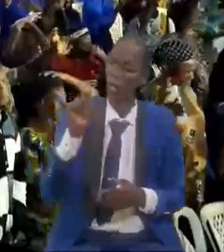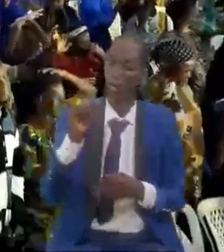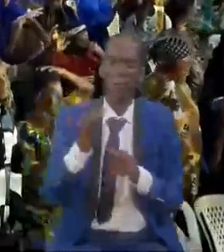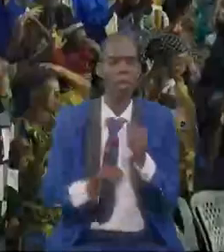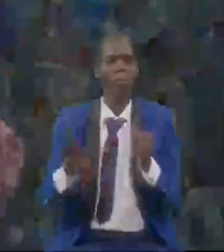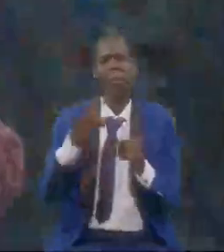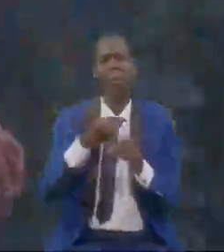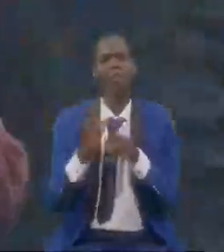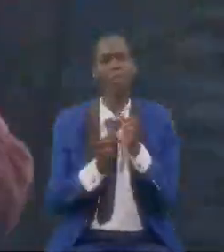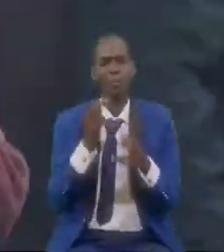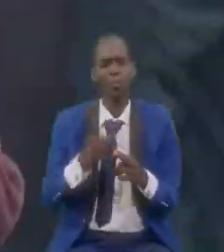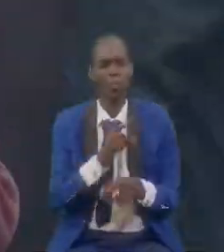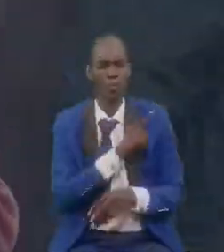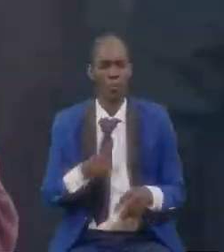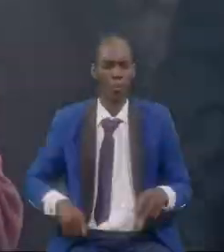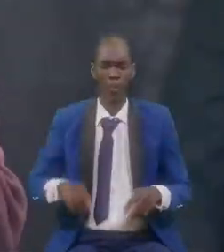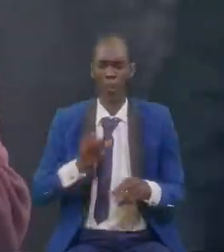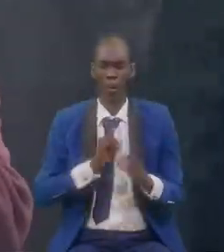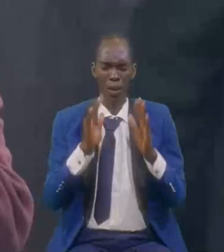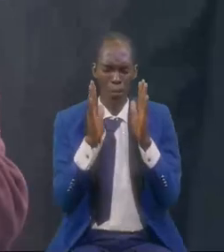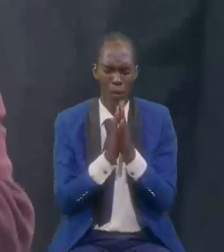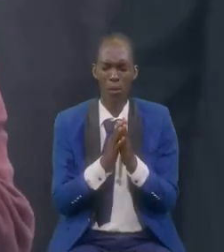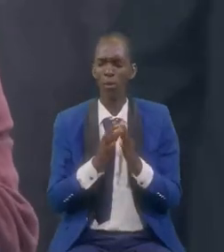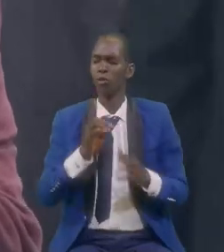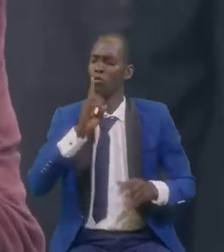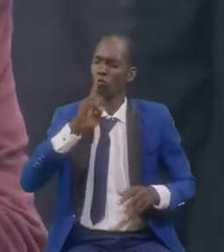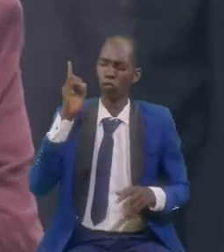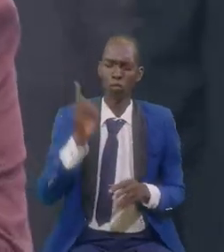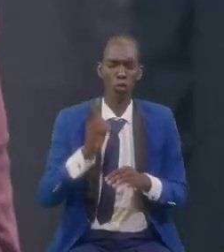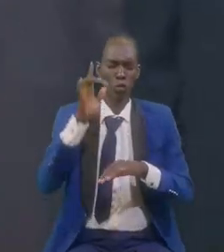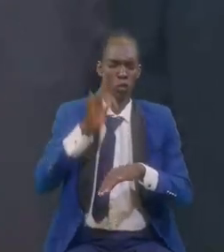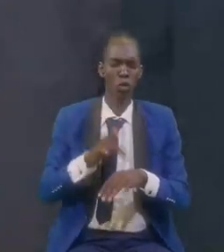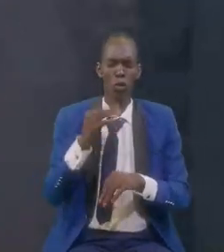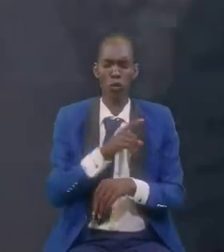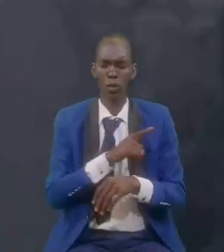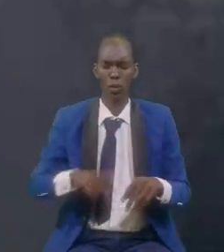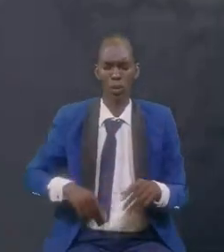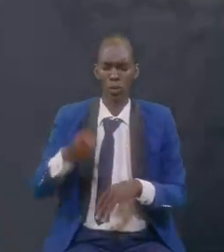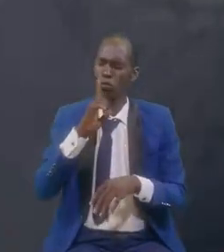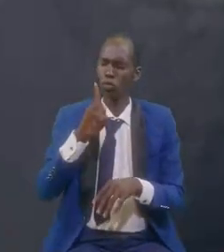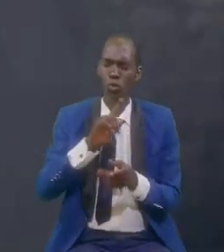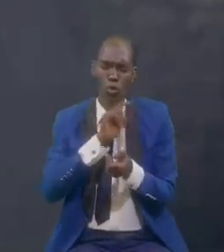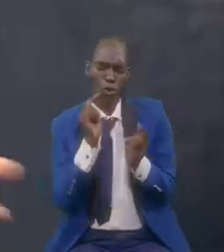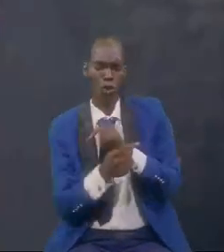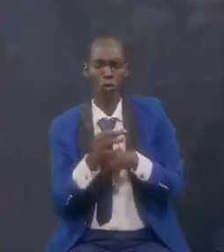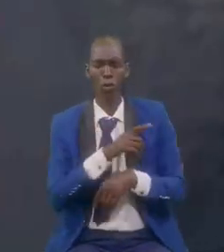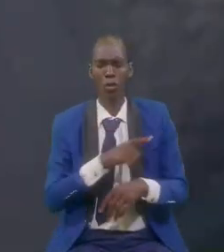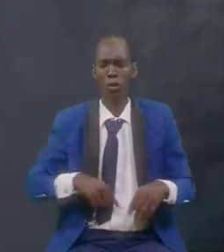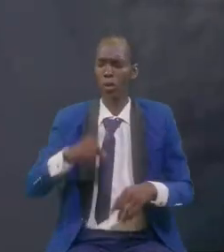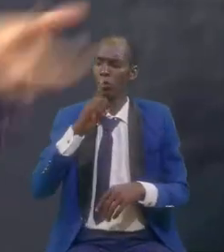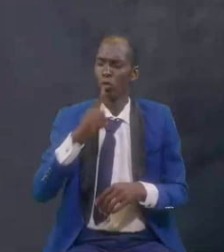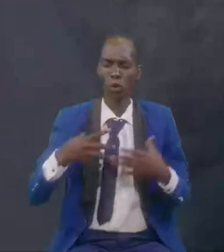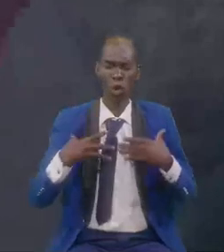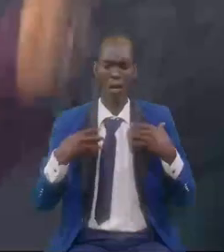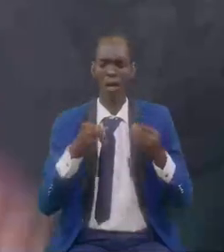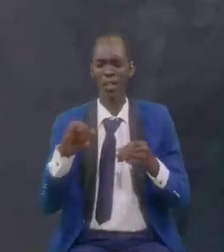Témoignage partout. Seigneur, je prie. La touche définie, la transformation définie du Seigneur et la guérison définie